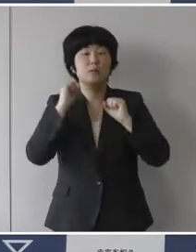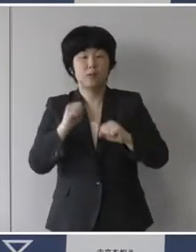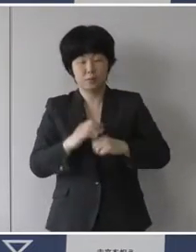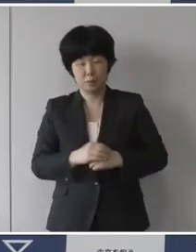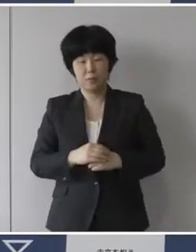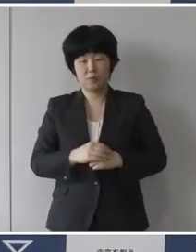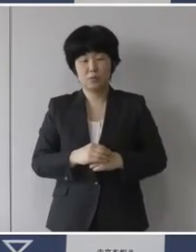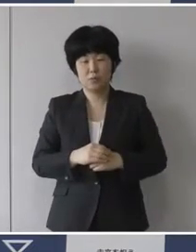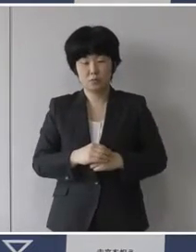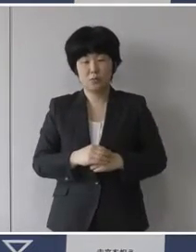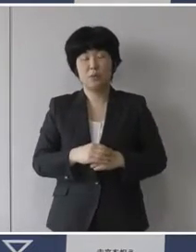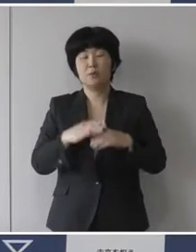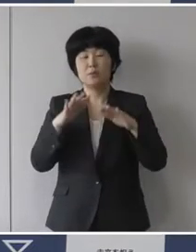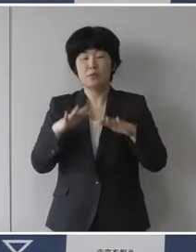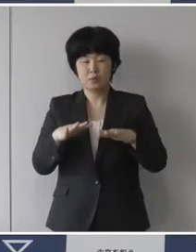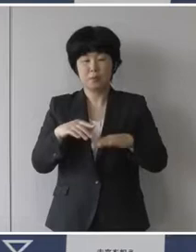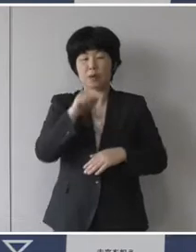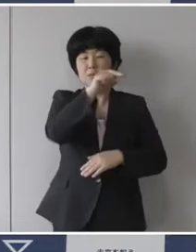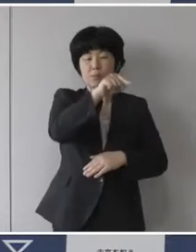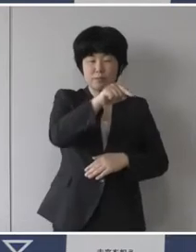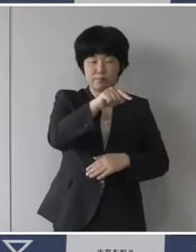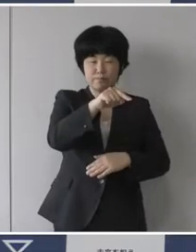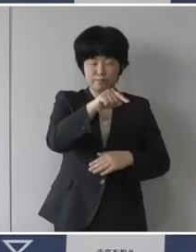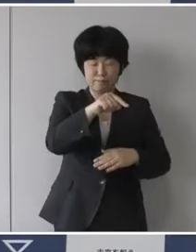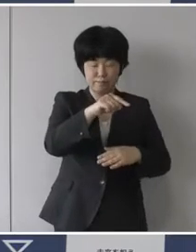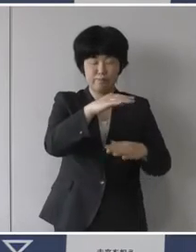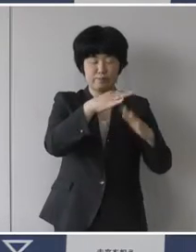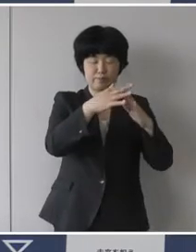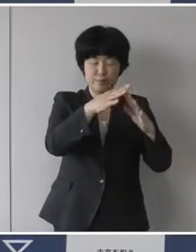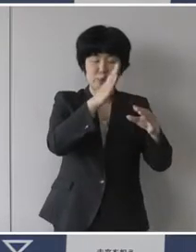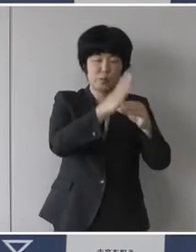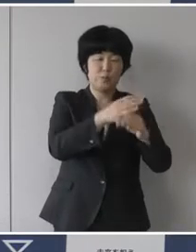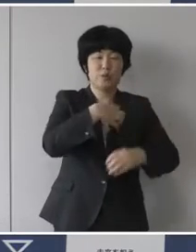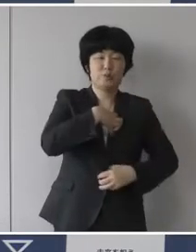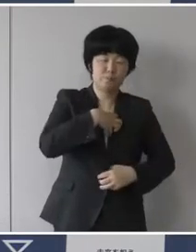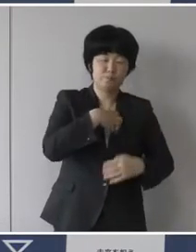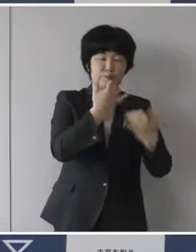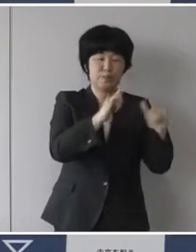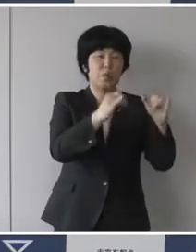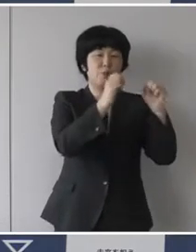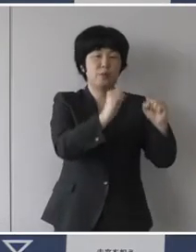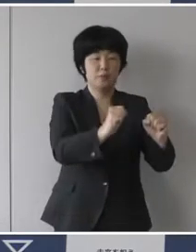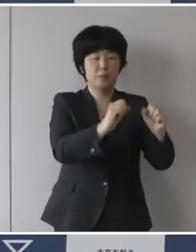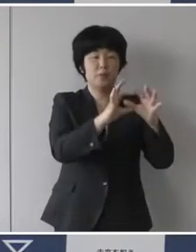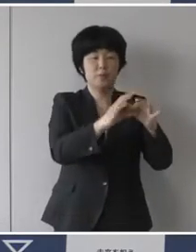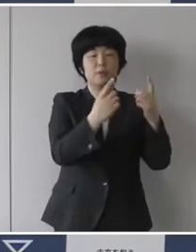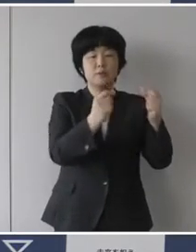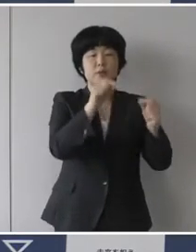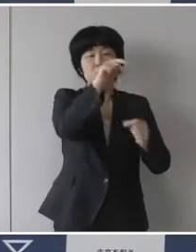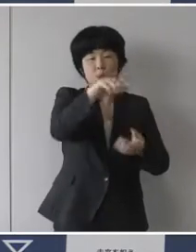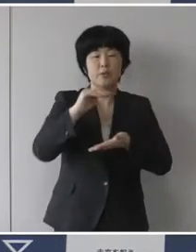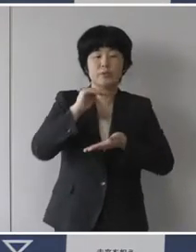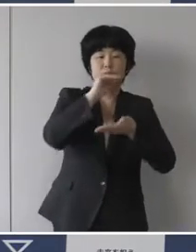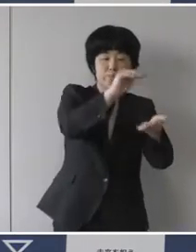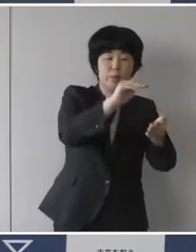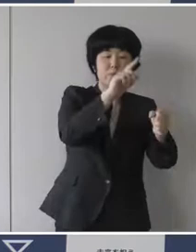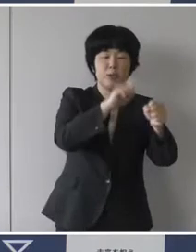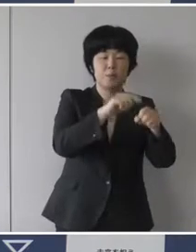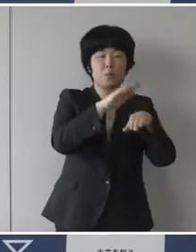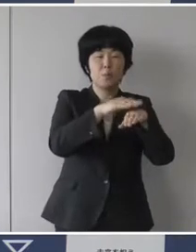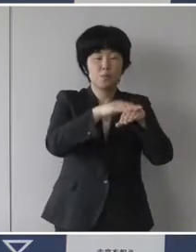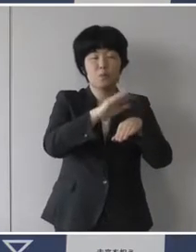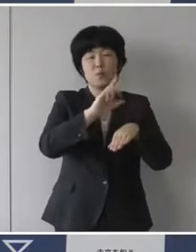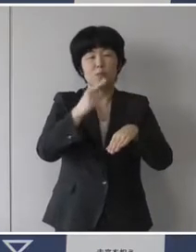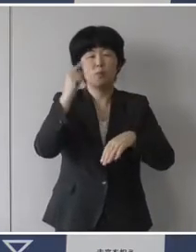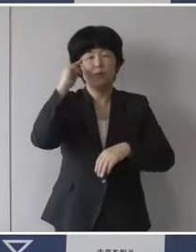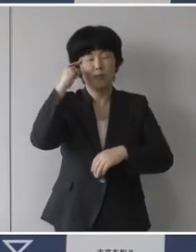ちゃんと本当に苦しんでいる皆さんのためになるということがしっかり担保された形でやっていくことが何より重要だ